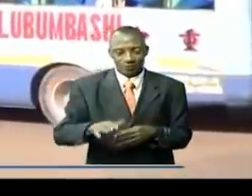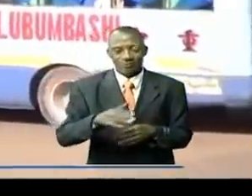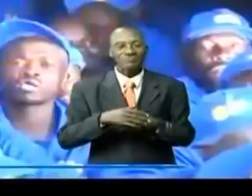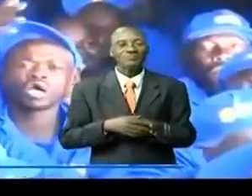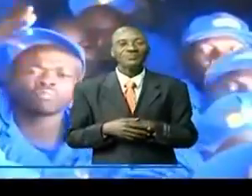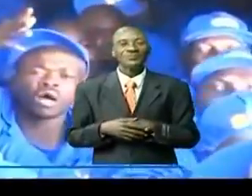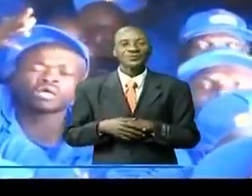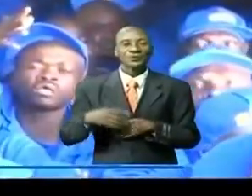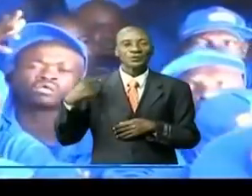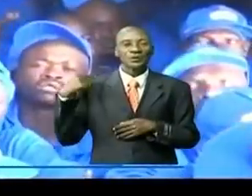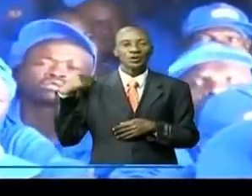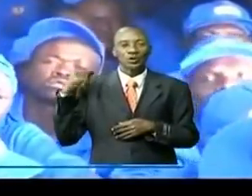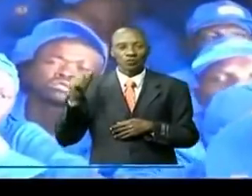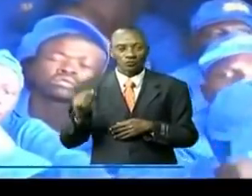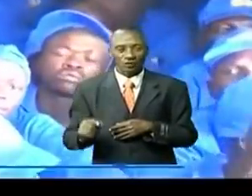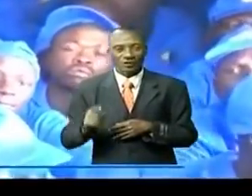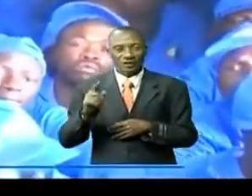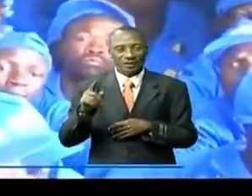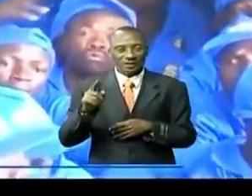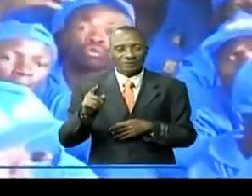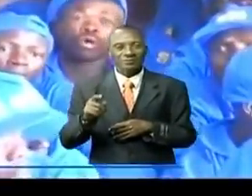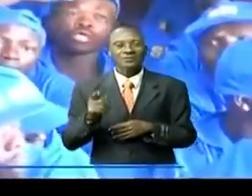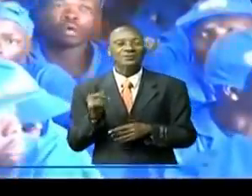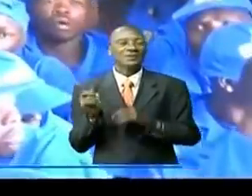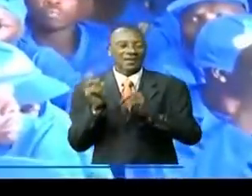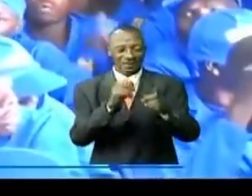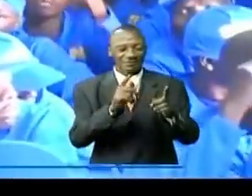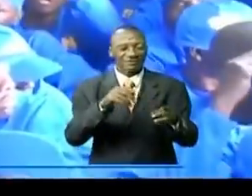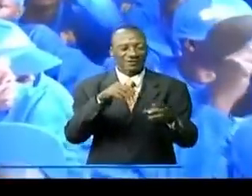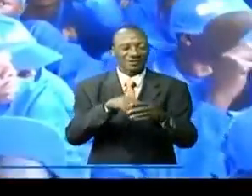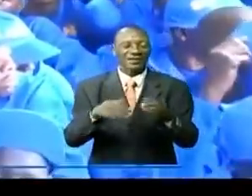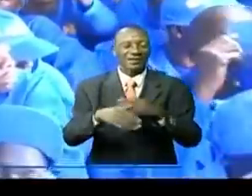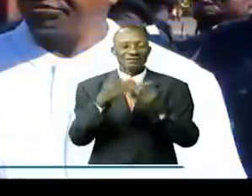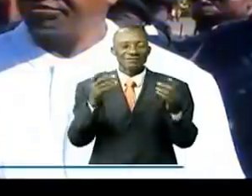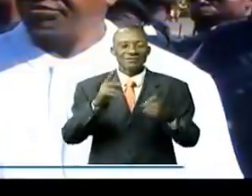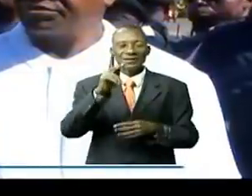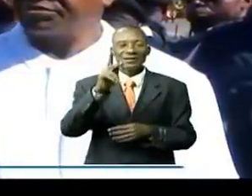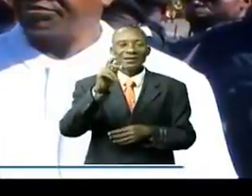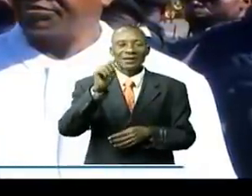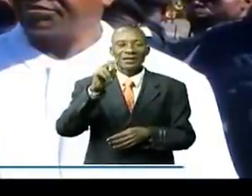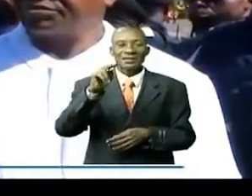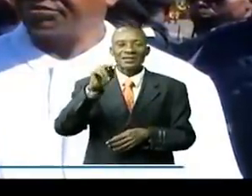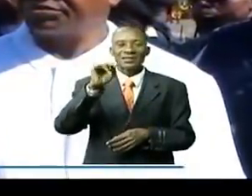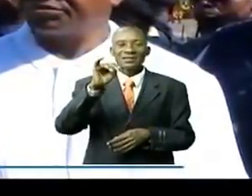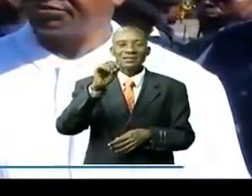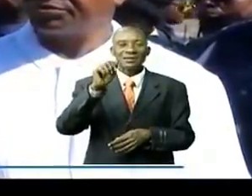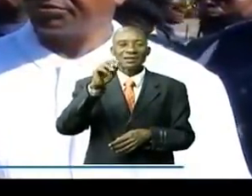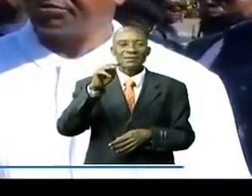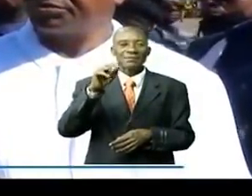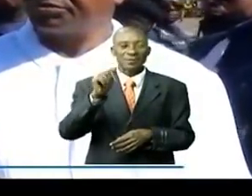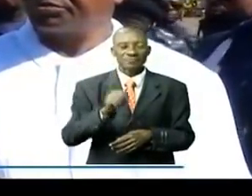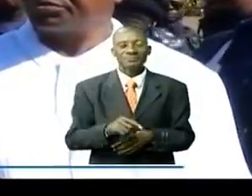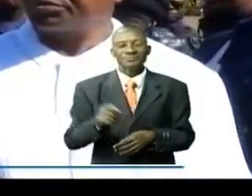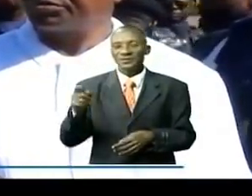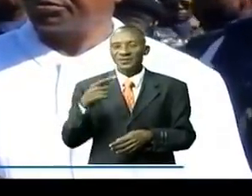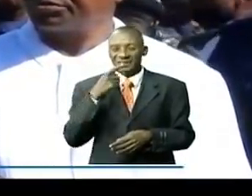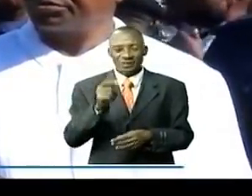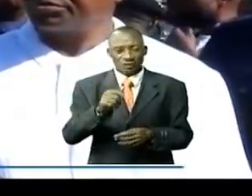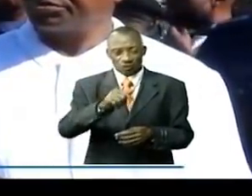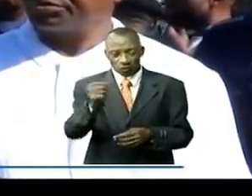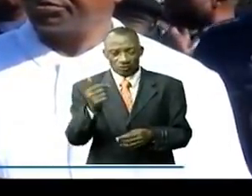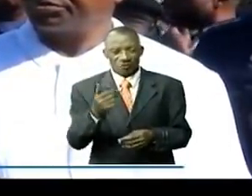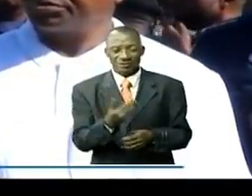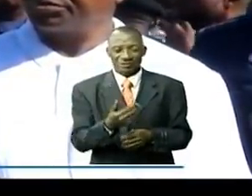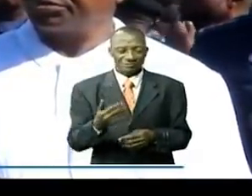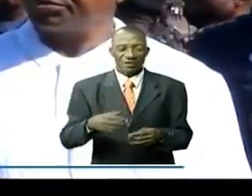jeunes iront apprendre différents métiers à Kanyama KCC. Il y en a qui seront des ouvriers agricoles, des opérateurs de tracteurs et de machines agricoles.